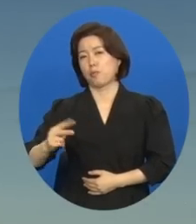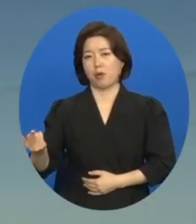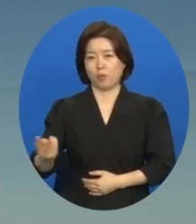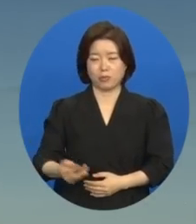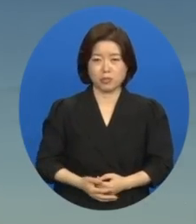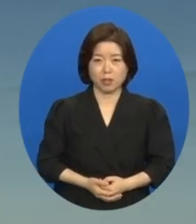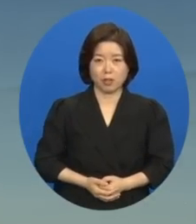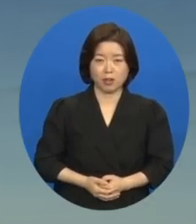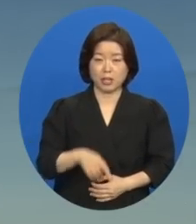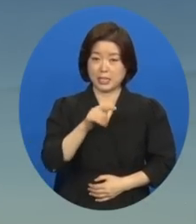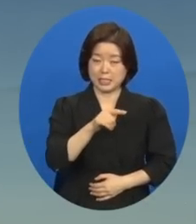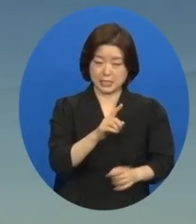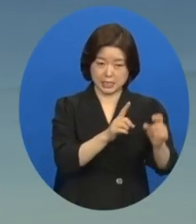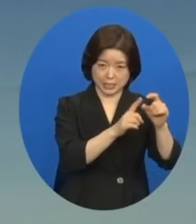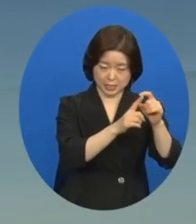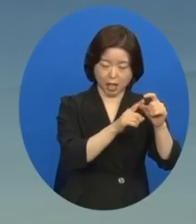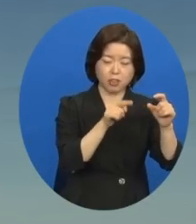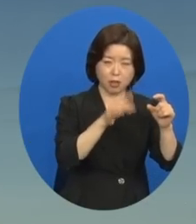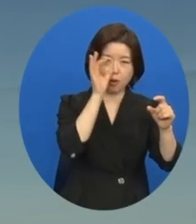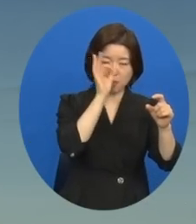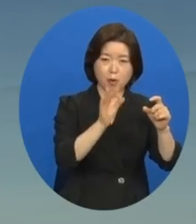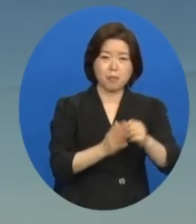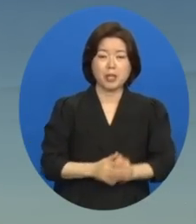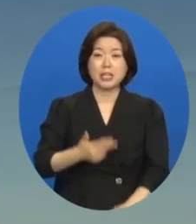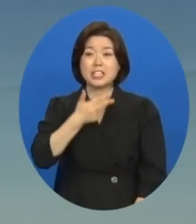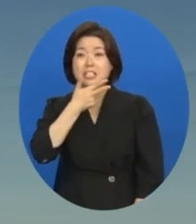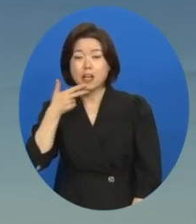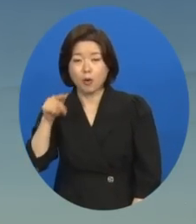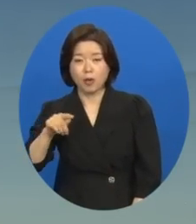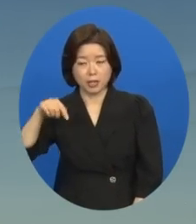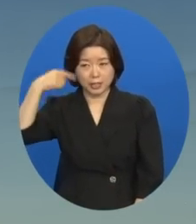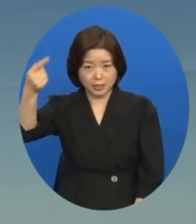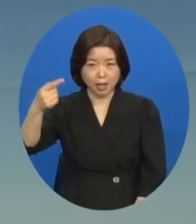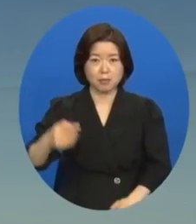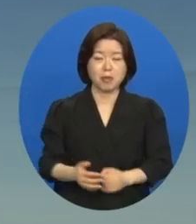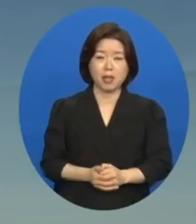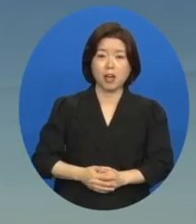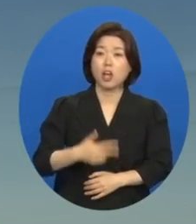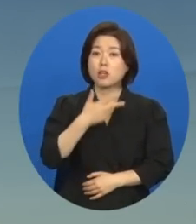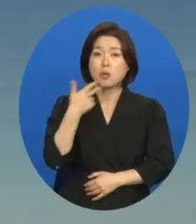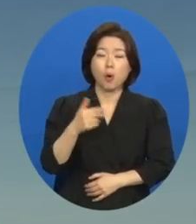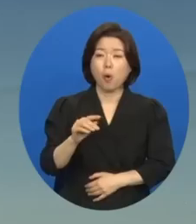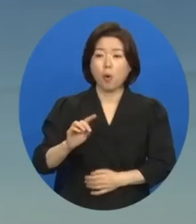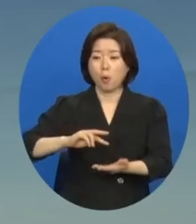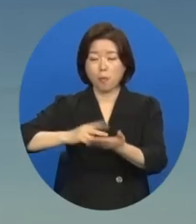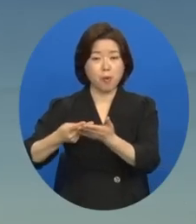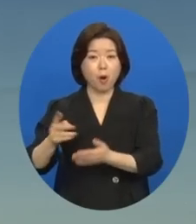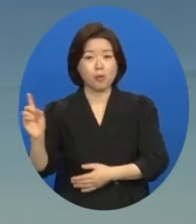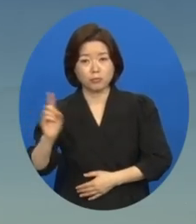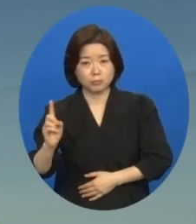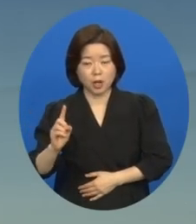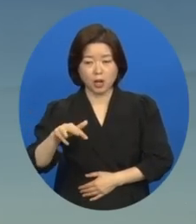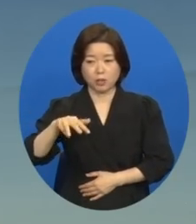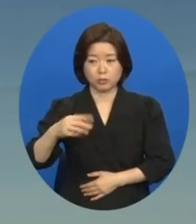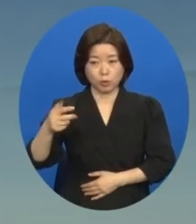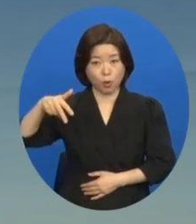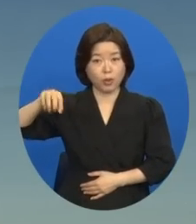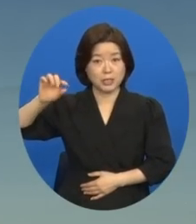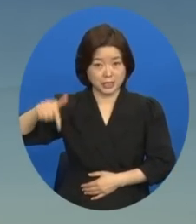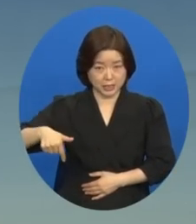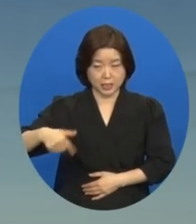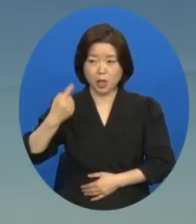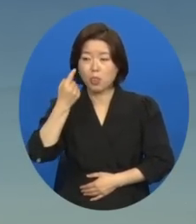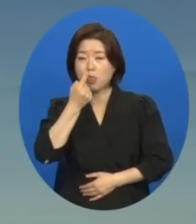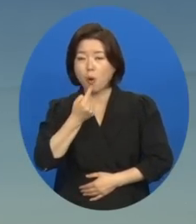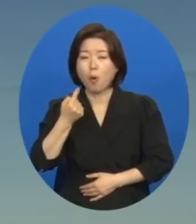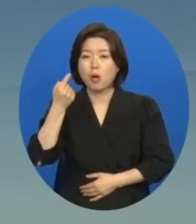이 로기스모스라는 원어를 영어에는 나중에 이 단어를 영어는 뭘로 번역을 했냐면 logic,